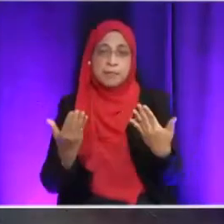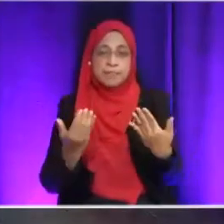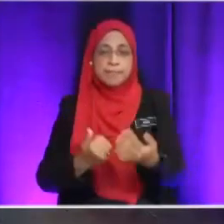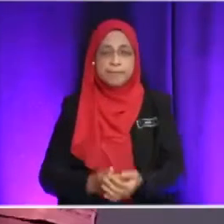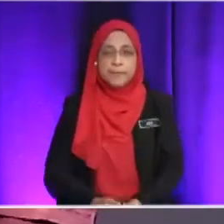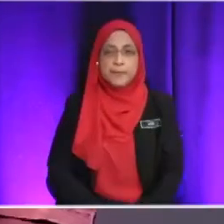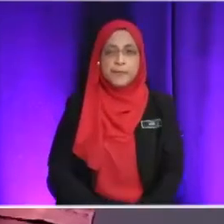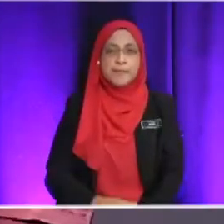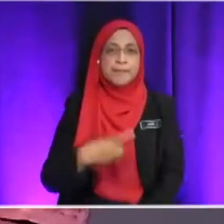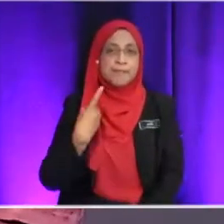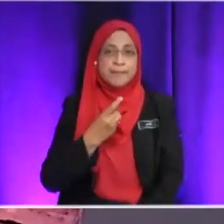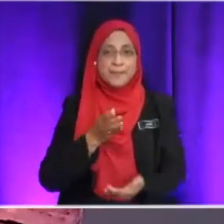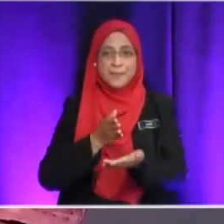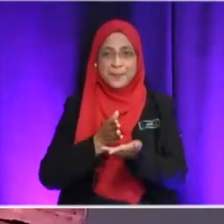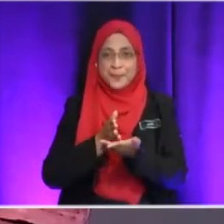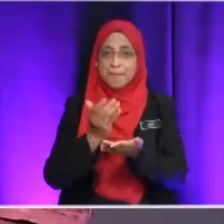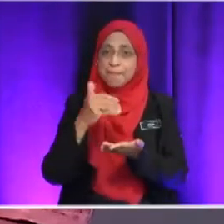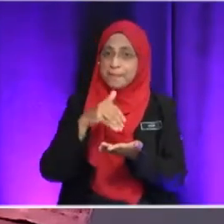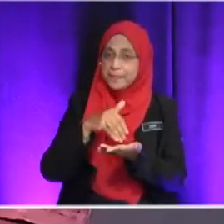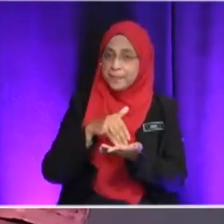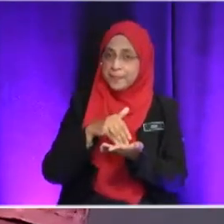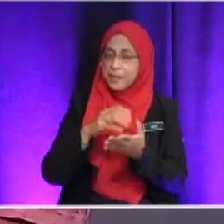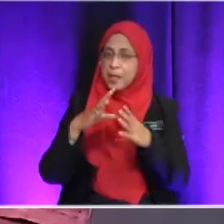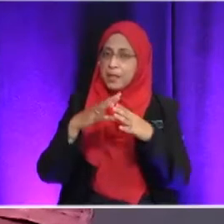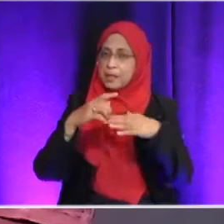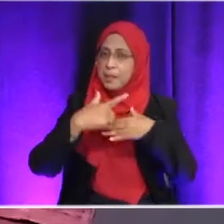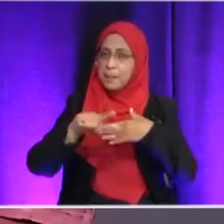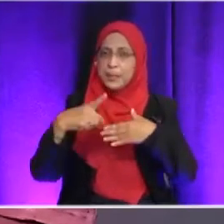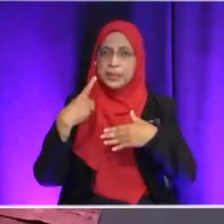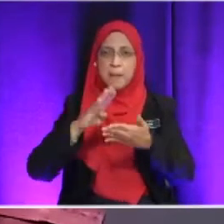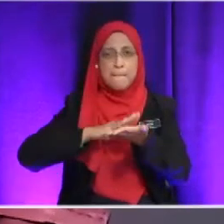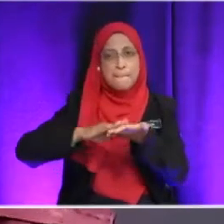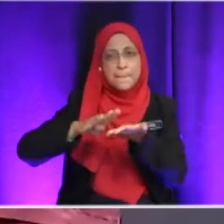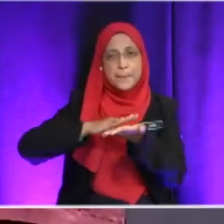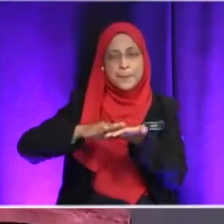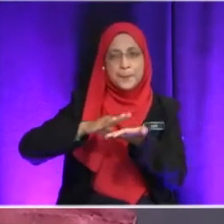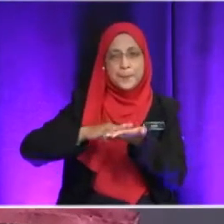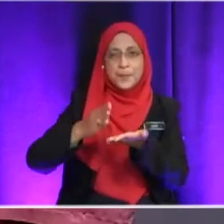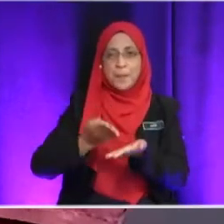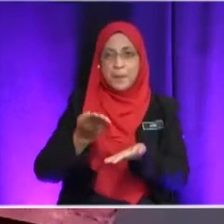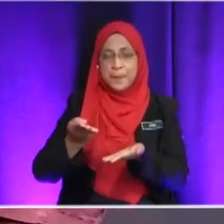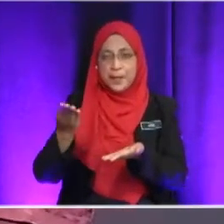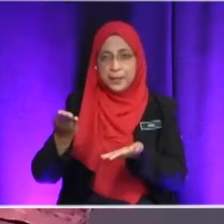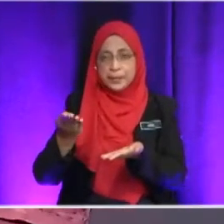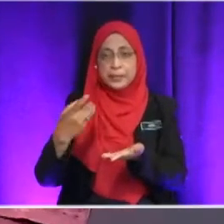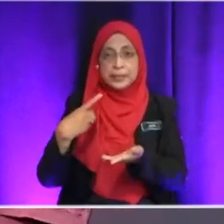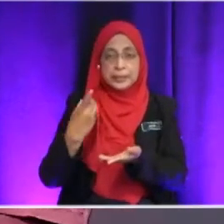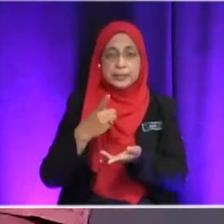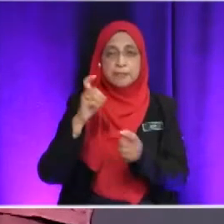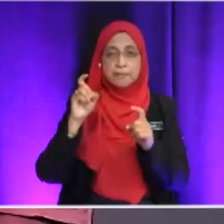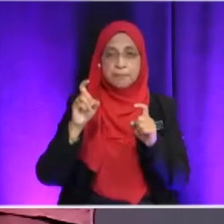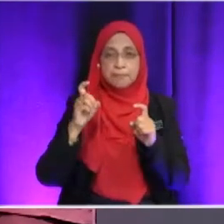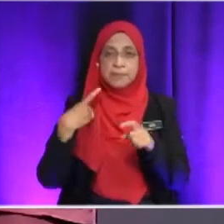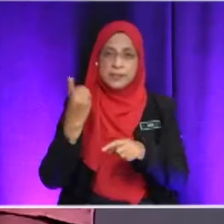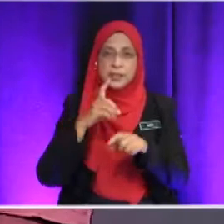kita teruskan ya oke selepas kita bersihkan bahan tua yang kita baik kita kenal 4